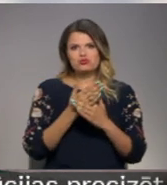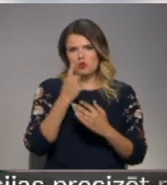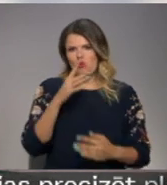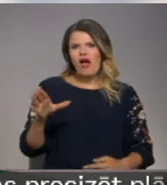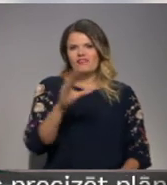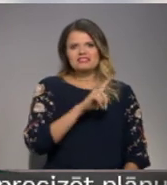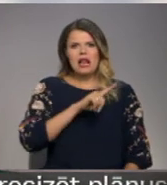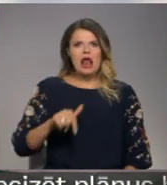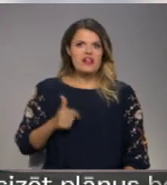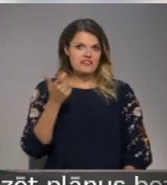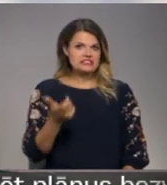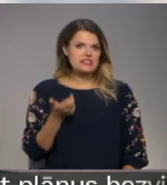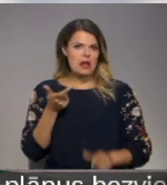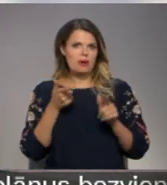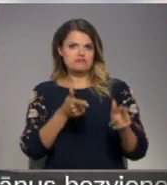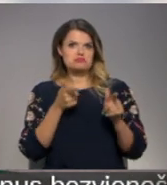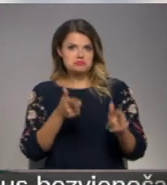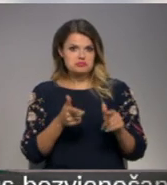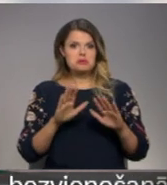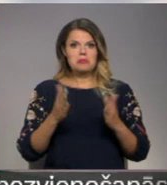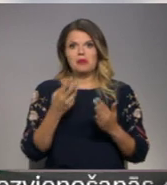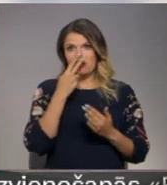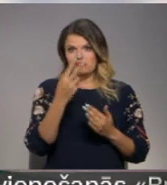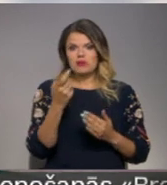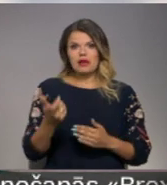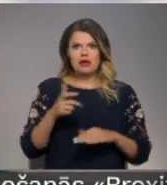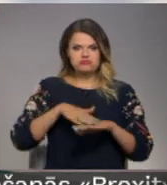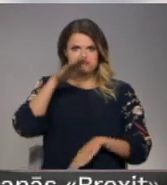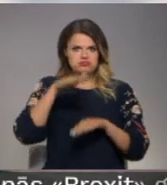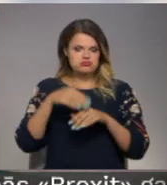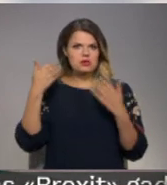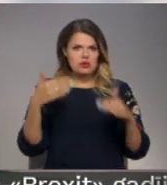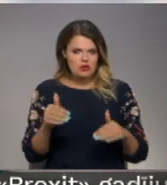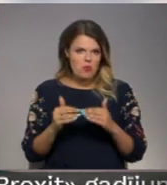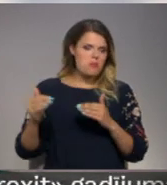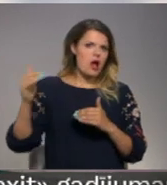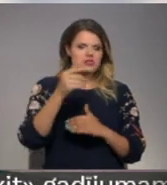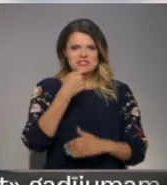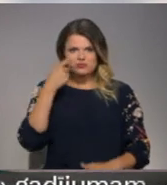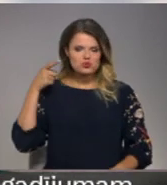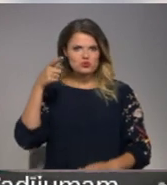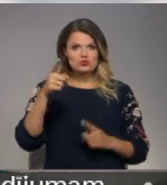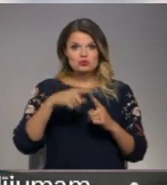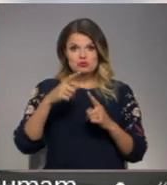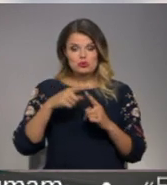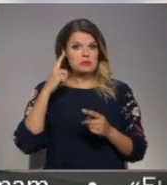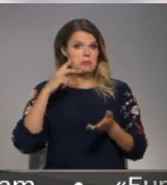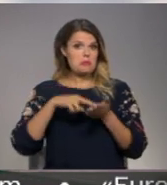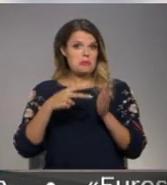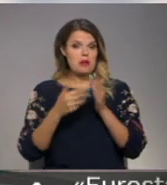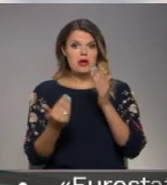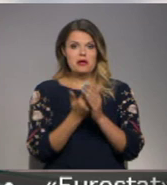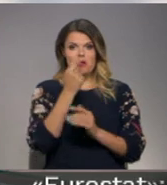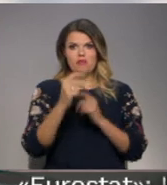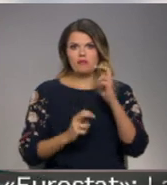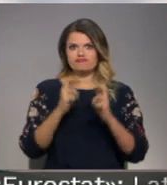Latvijā teorētiski bijusi pietiekam, tomēr realitātē riepu uzkrājumi pārsniedz 100 000 tonnu. Tiek gaidīts, ka jaunais